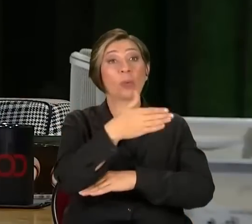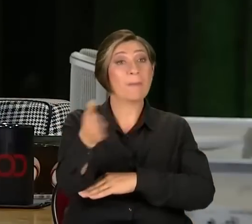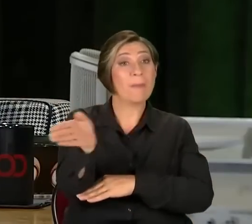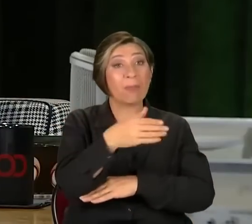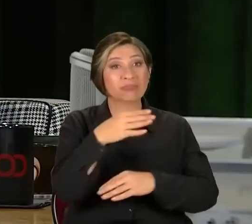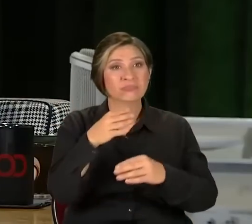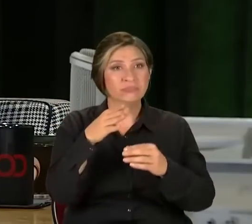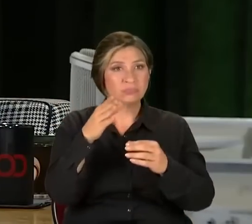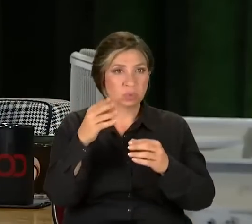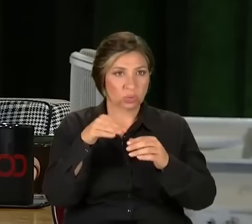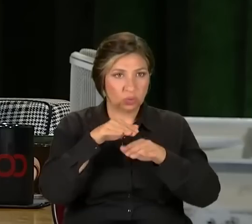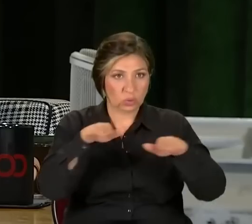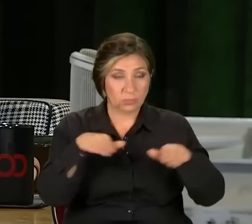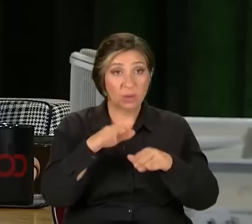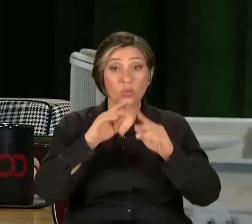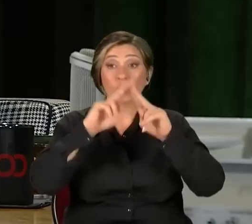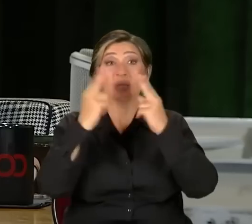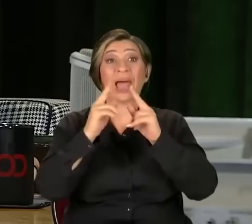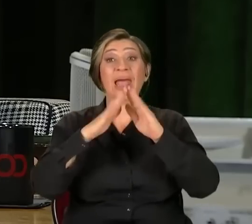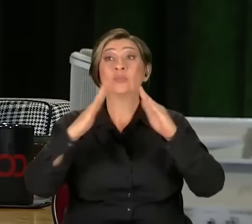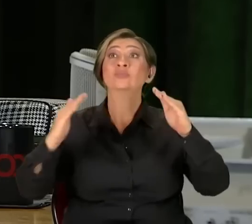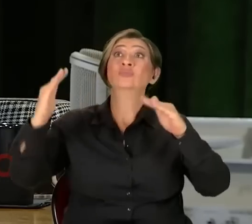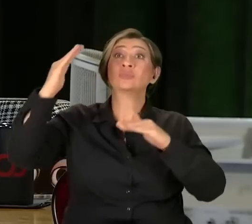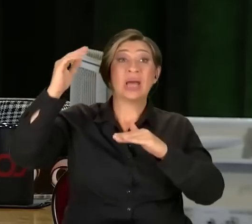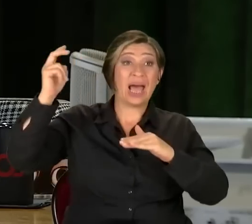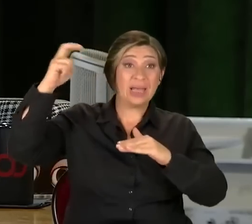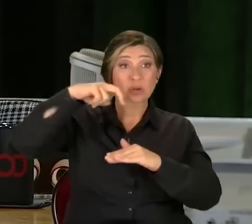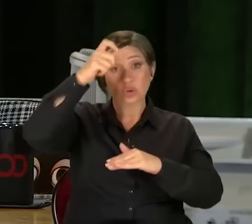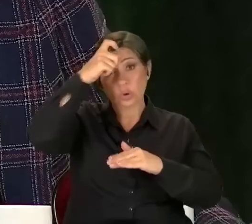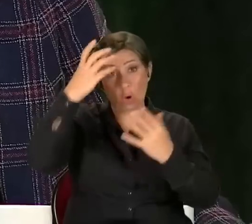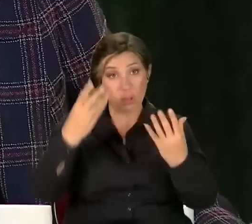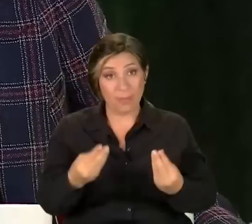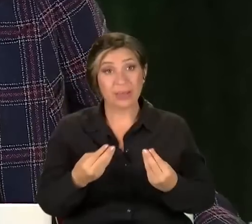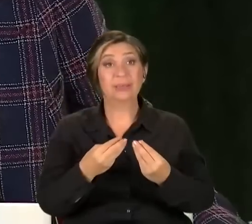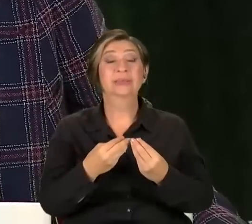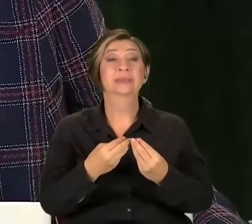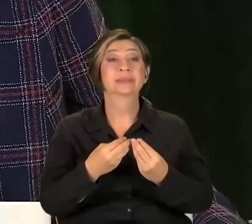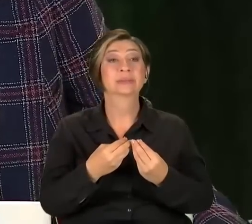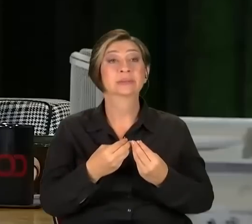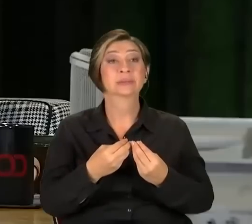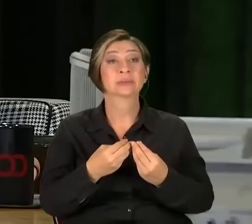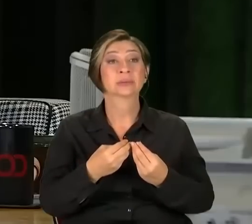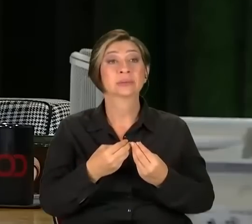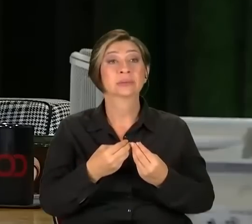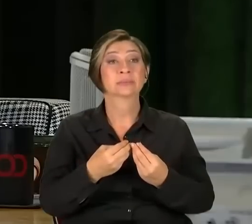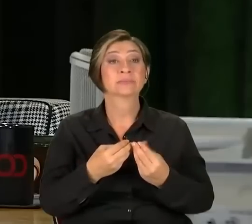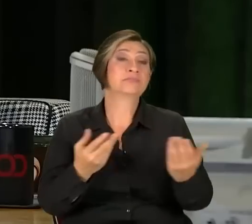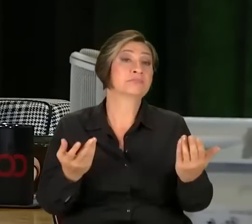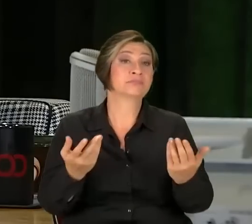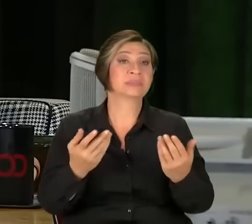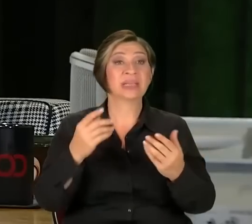yüzmek, işte dünyada en yüksekten atlamış, 33 bin feet'ten atlayan Türk olmak. İşte ne